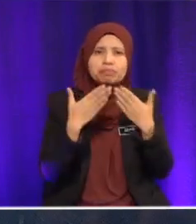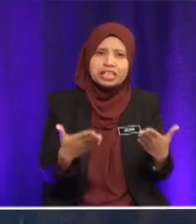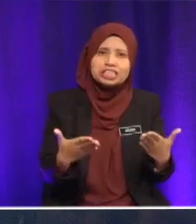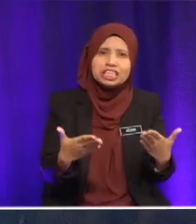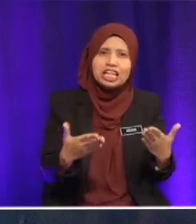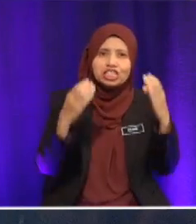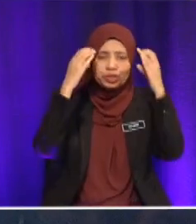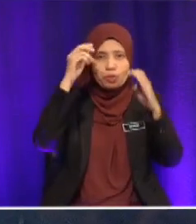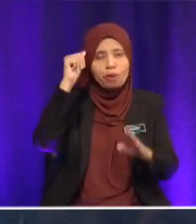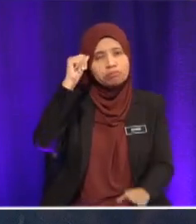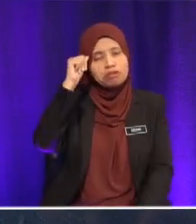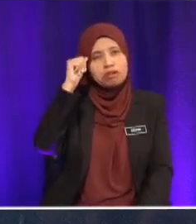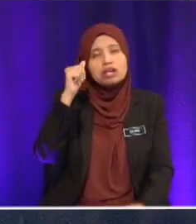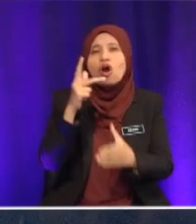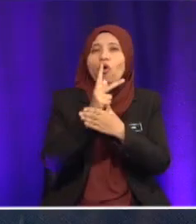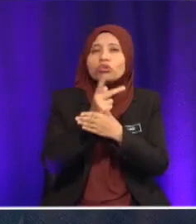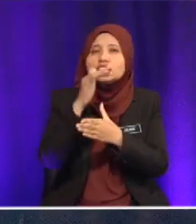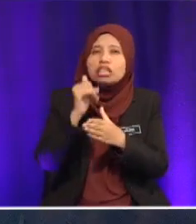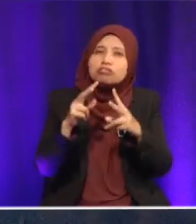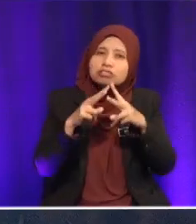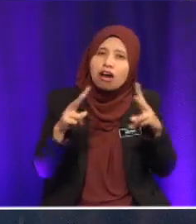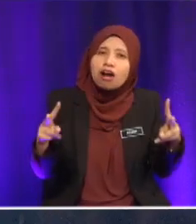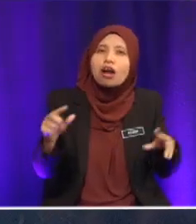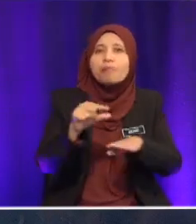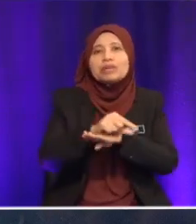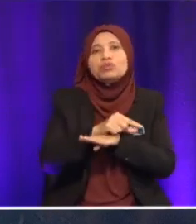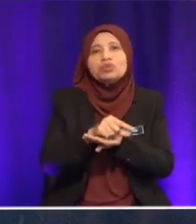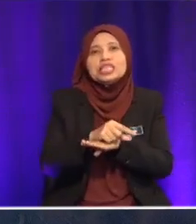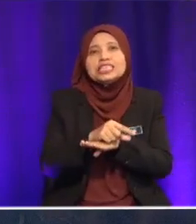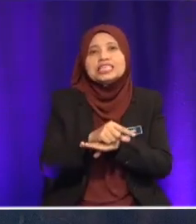yang sangat-sangat berguna karena